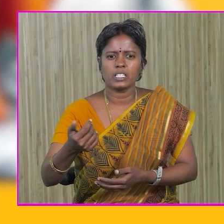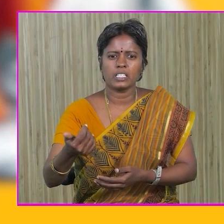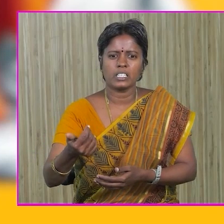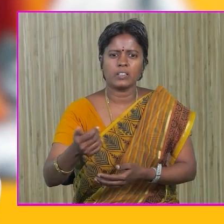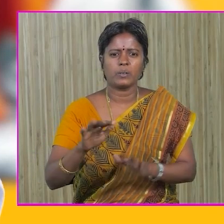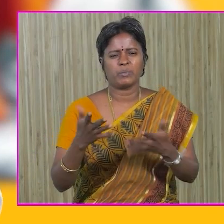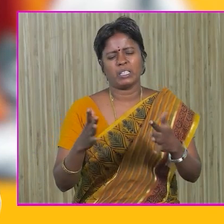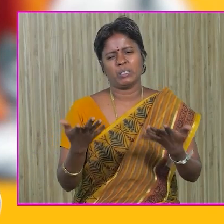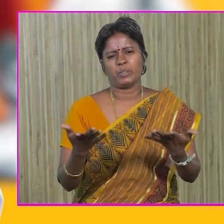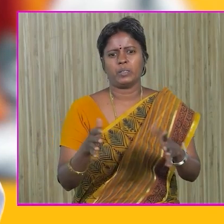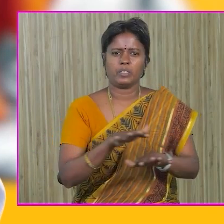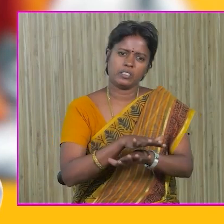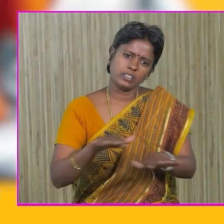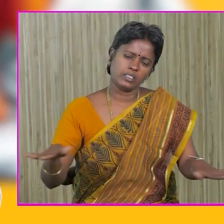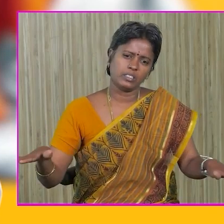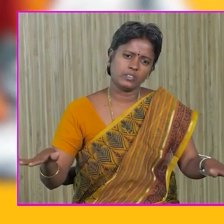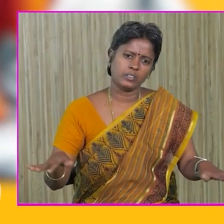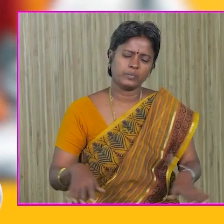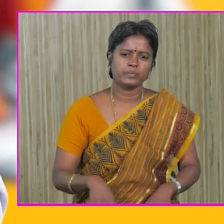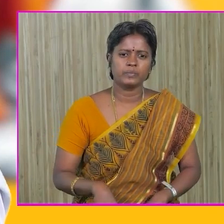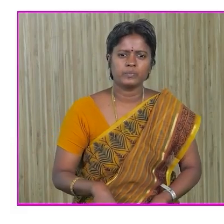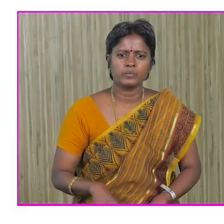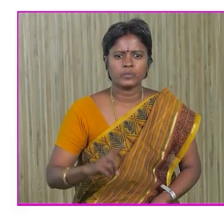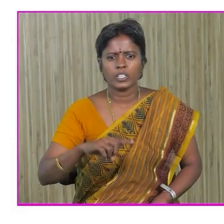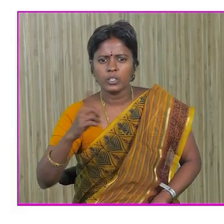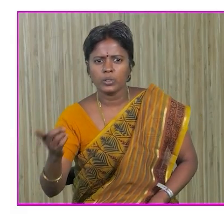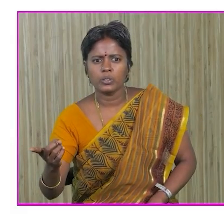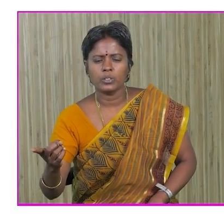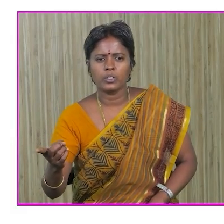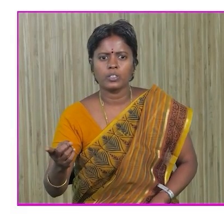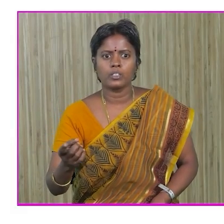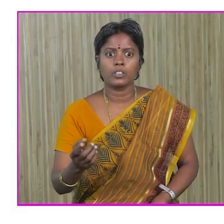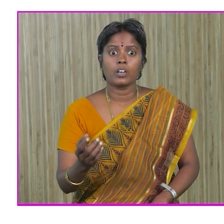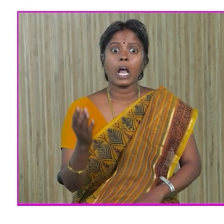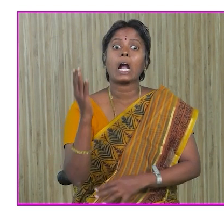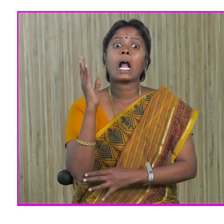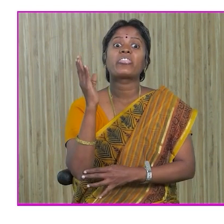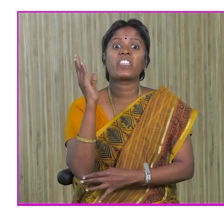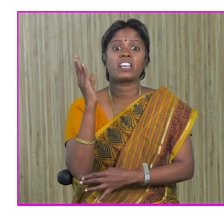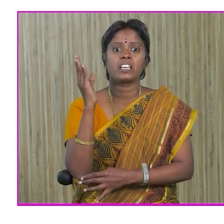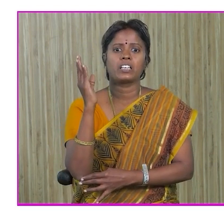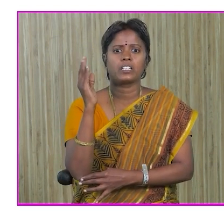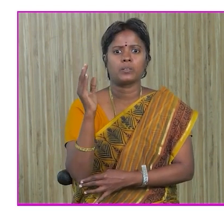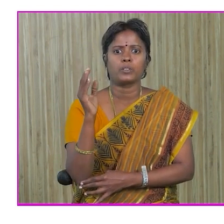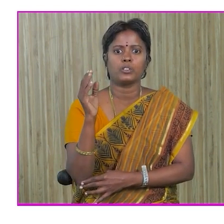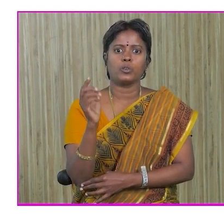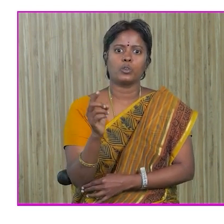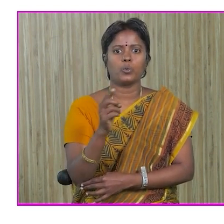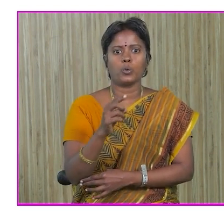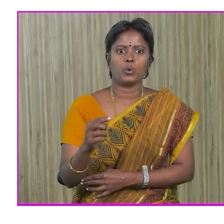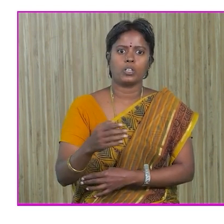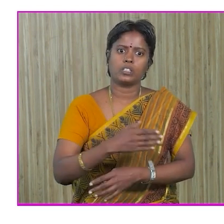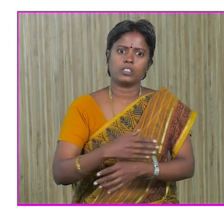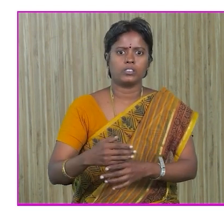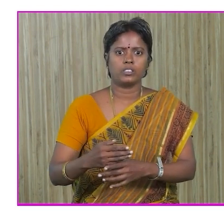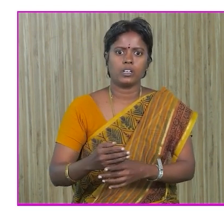கூற முயற்சிக்கிறார். இன்னொரு செயல், கத்தி என்பது ஒரு உலோகத்தால் செய்யப்பட்ட ஒரு பொருள். இதை வைத்து